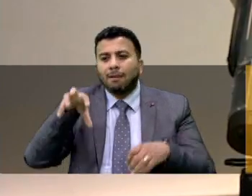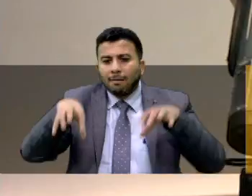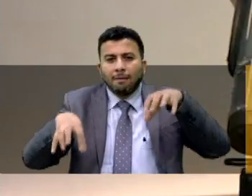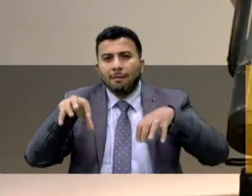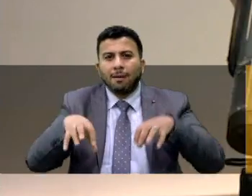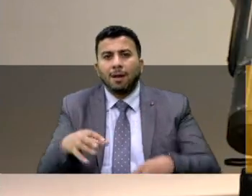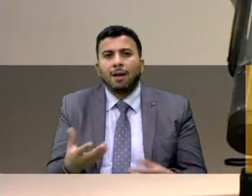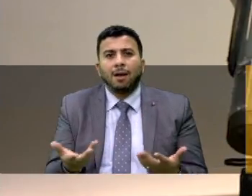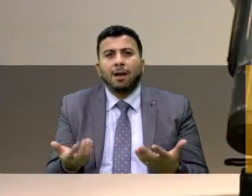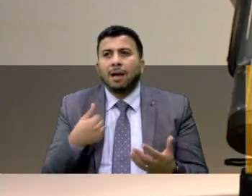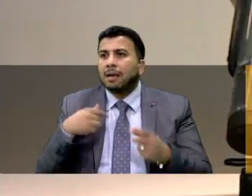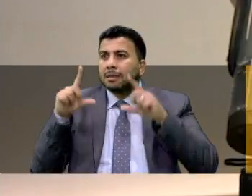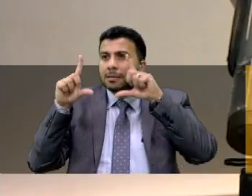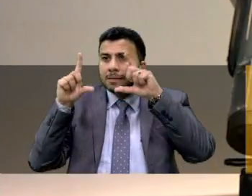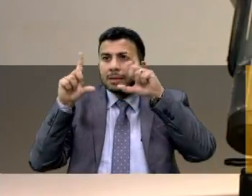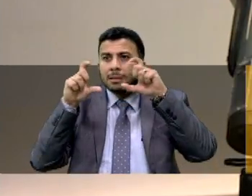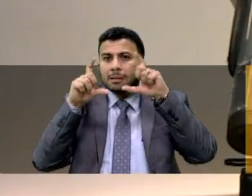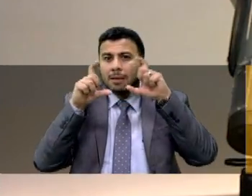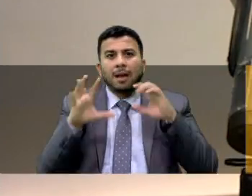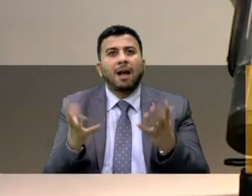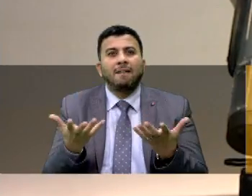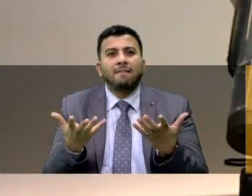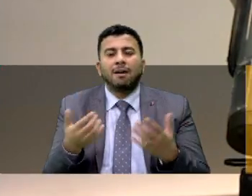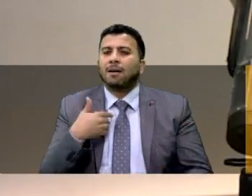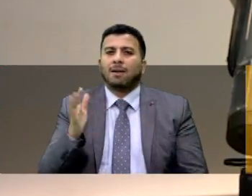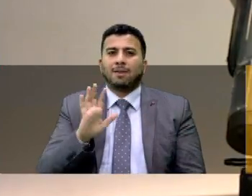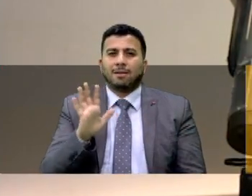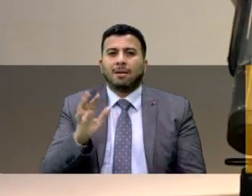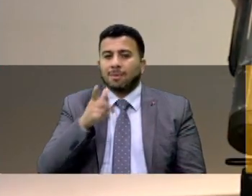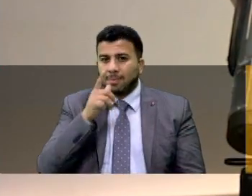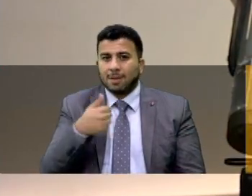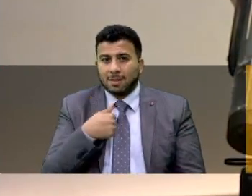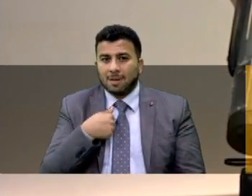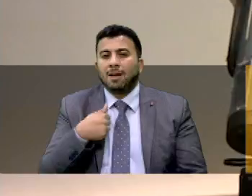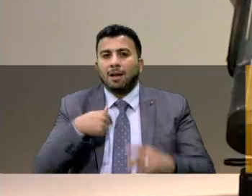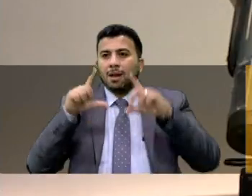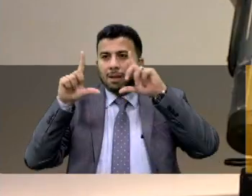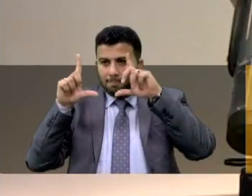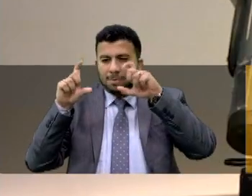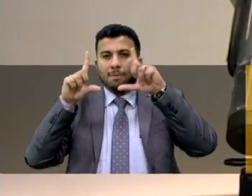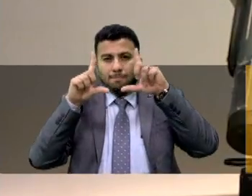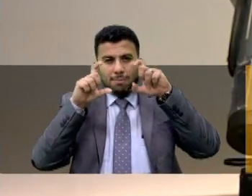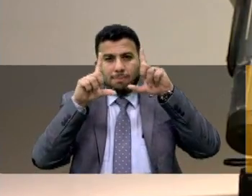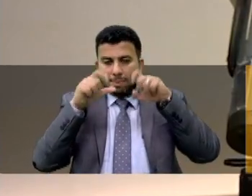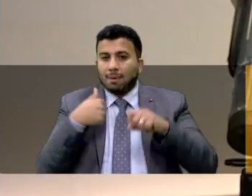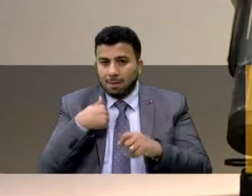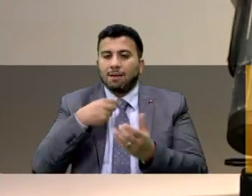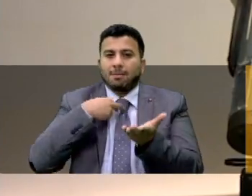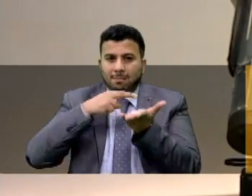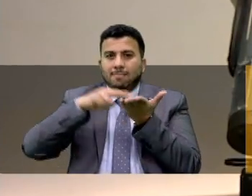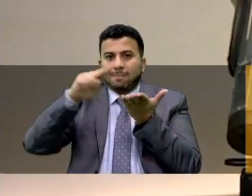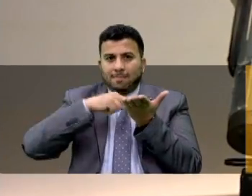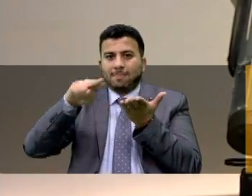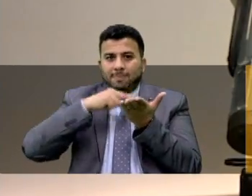فقال لي أنا إزاي أصور؟ قلت له لا ملكش دعوة، أنا أصور لك وأبعث لك، اديني العنوان. هو